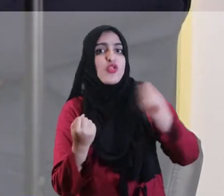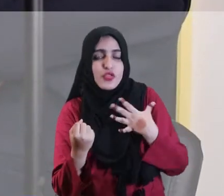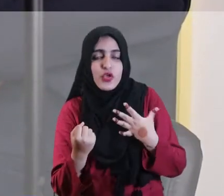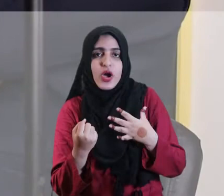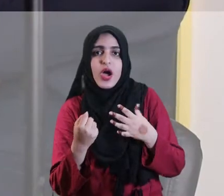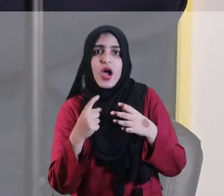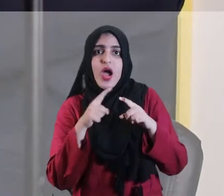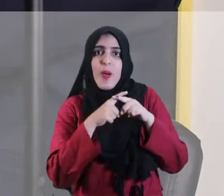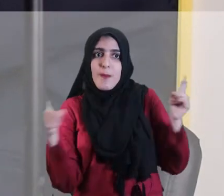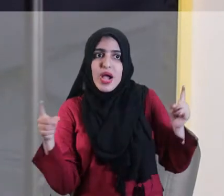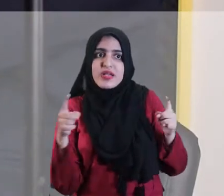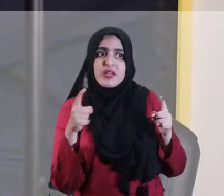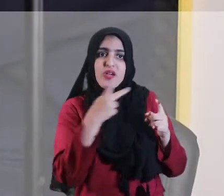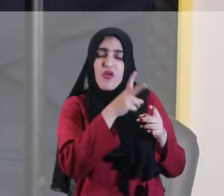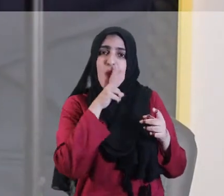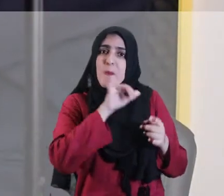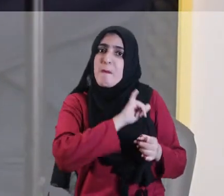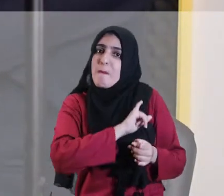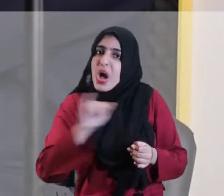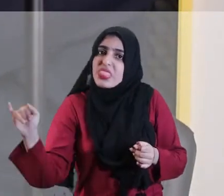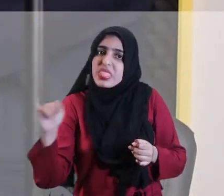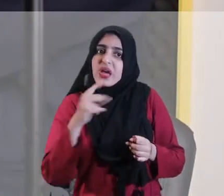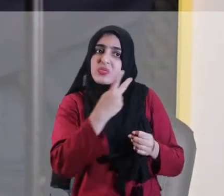को सबस्क्राइब